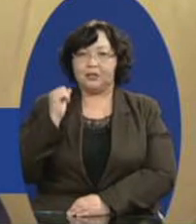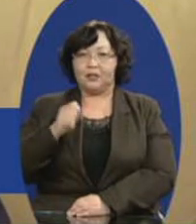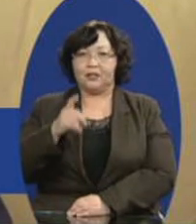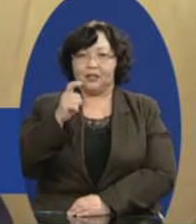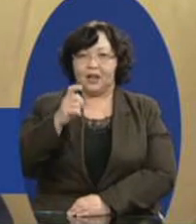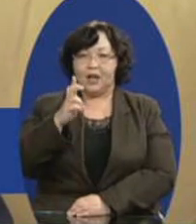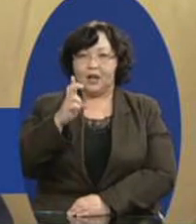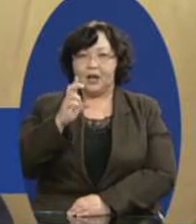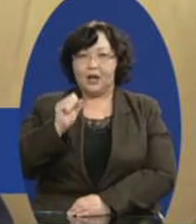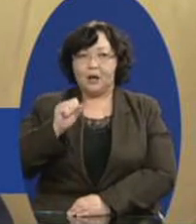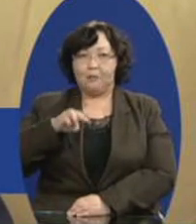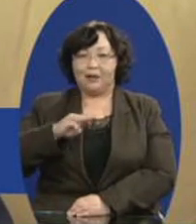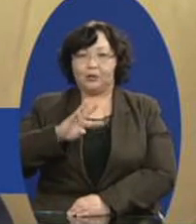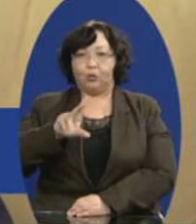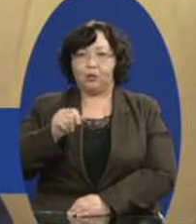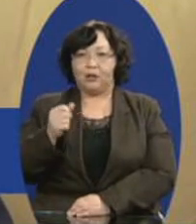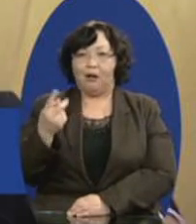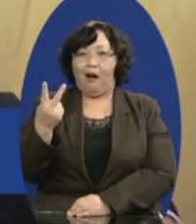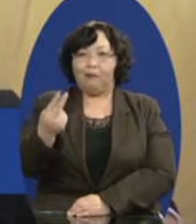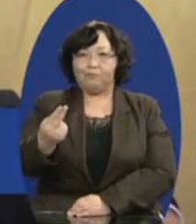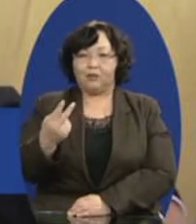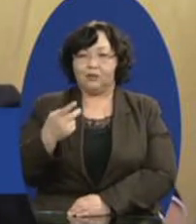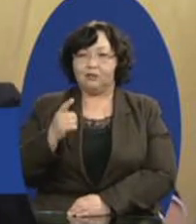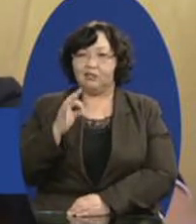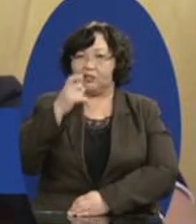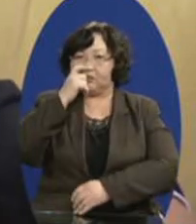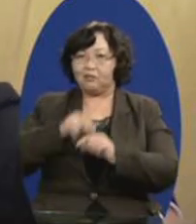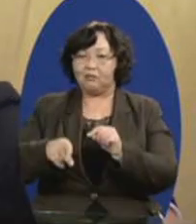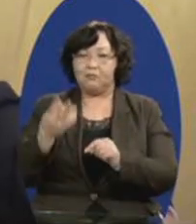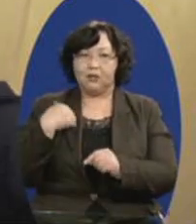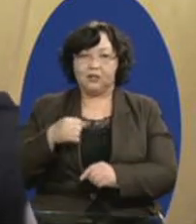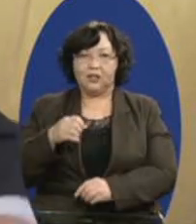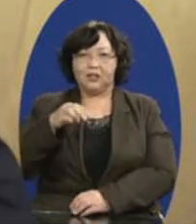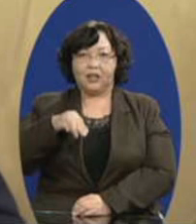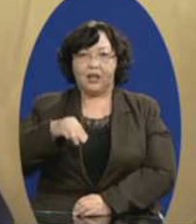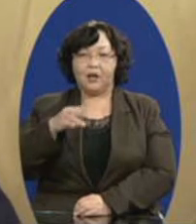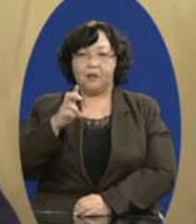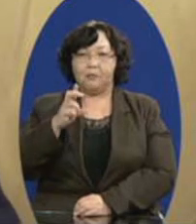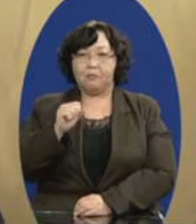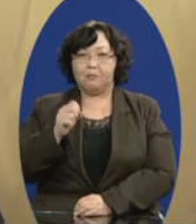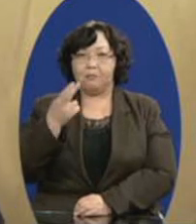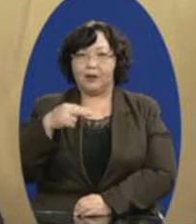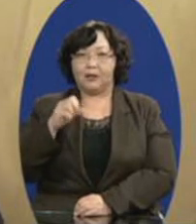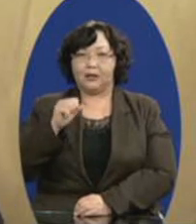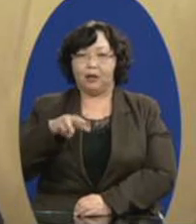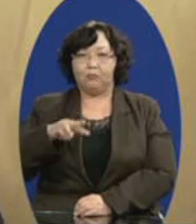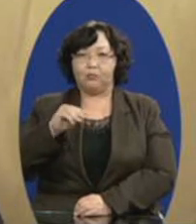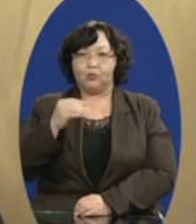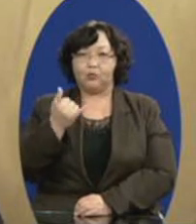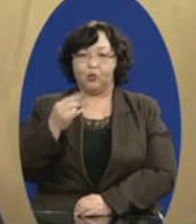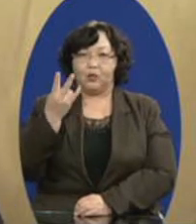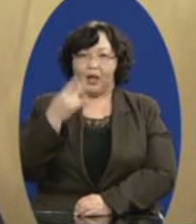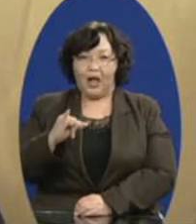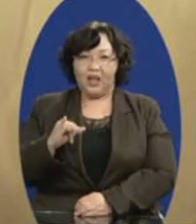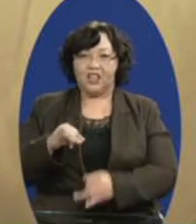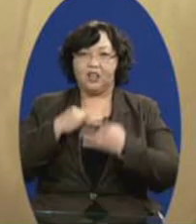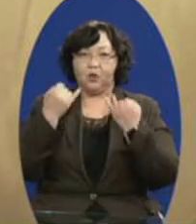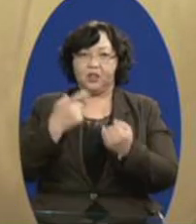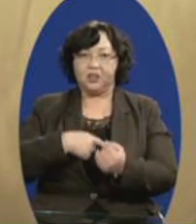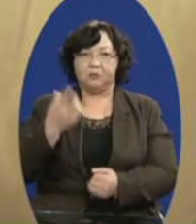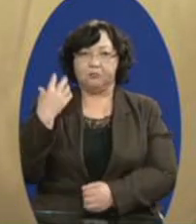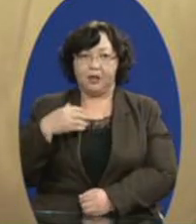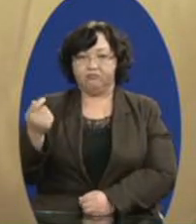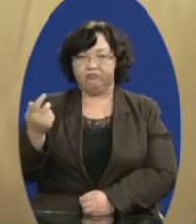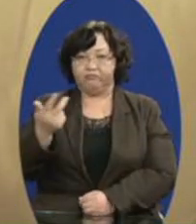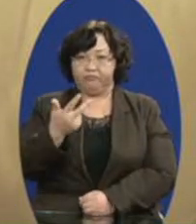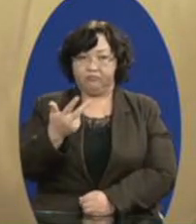хамтран энэ хэрэг дээр шалгаж байсан. Тэ Бадамч унаа чм байгаа. Улсын хурлын гишүүн хасан тус тус